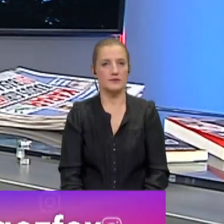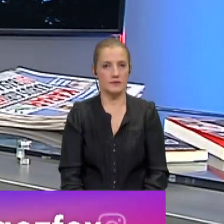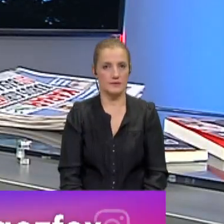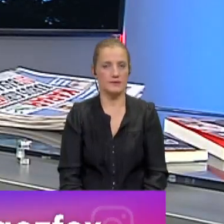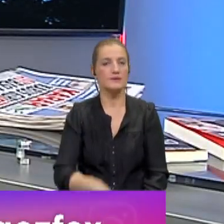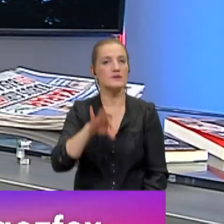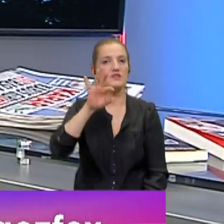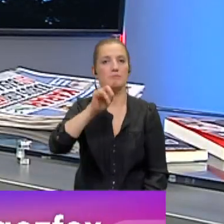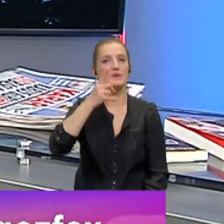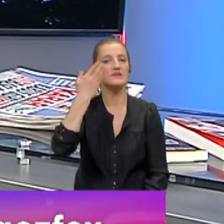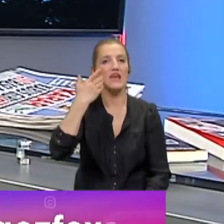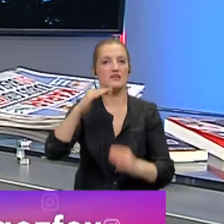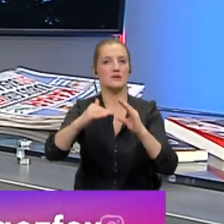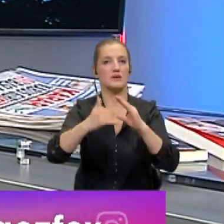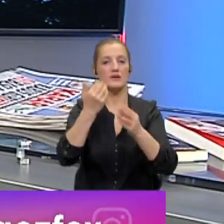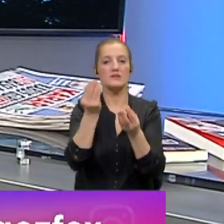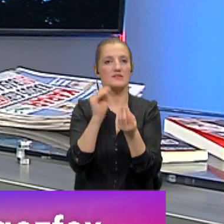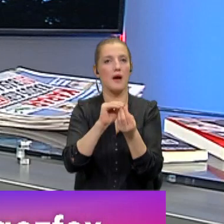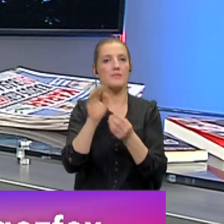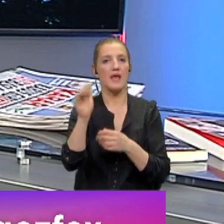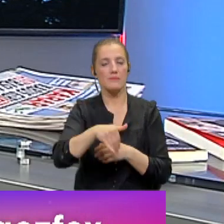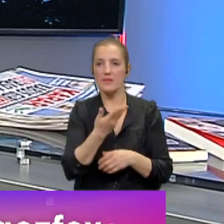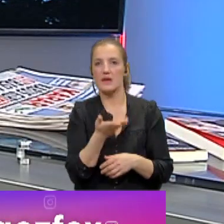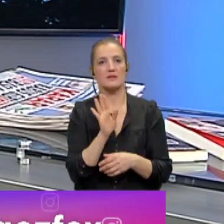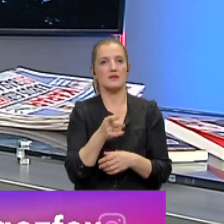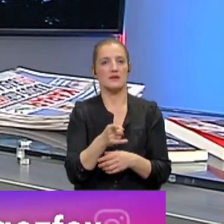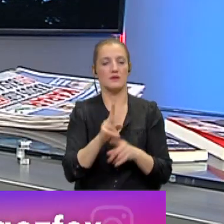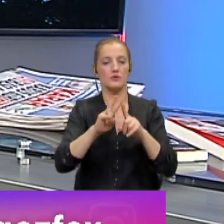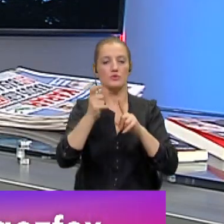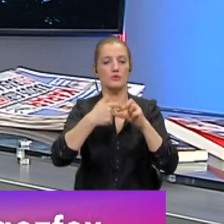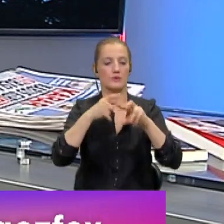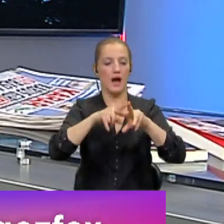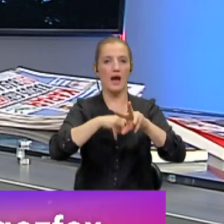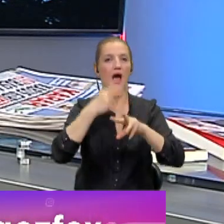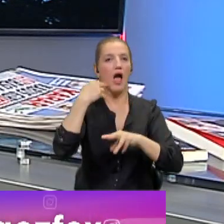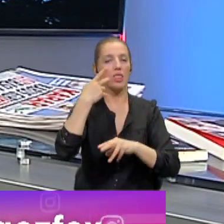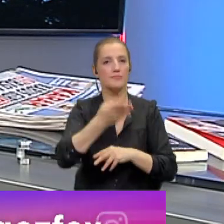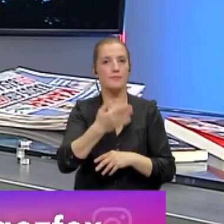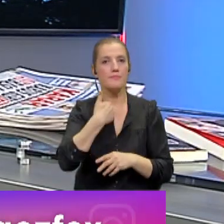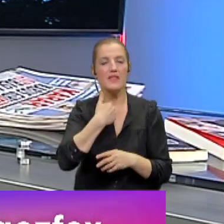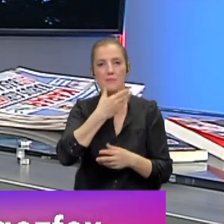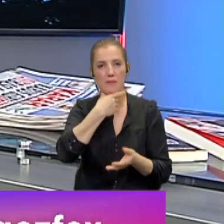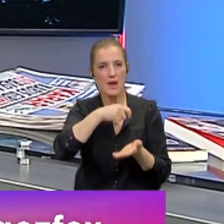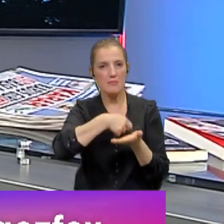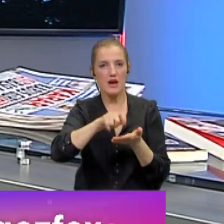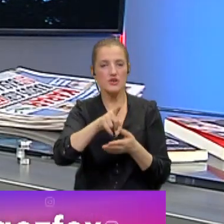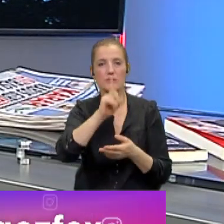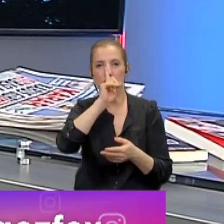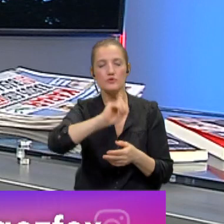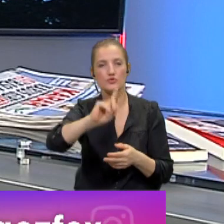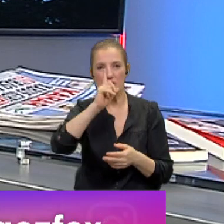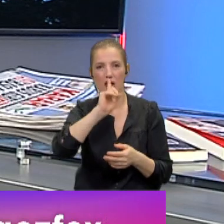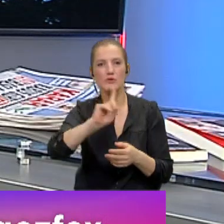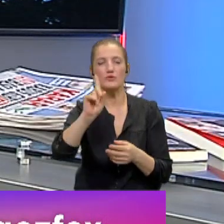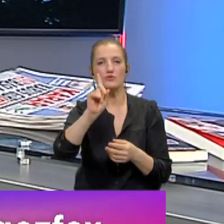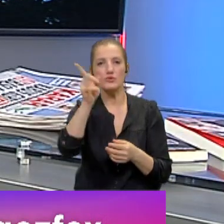cebi izleyicimiz yazmış zam gelmeden gitti diye Nuray hanım yazmış Nuray Emir benim emekli maaşıma yüzdeyüz